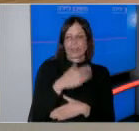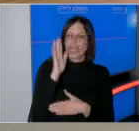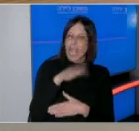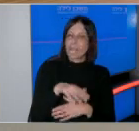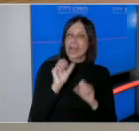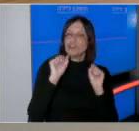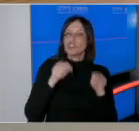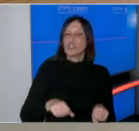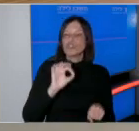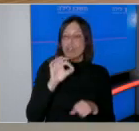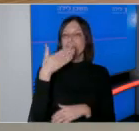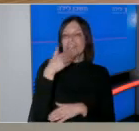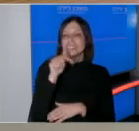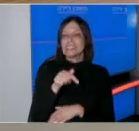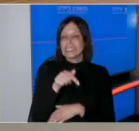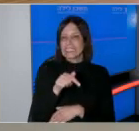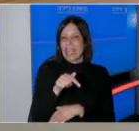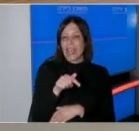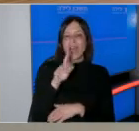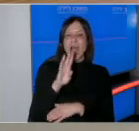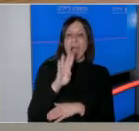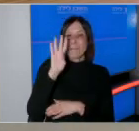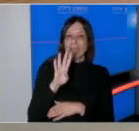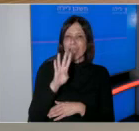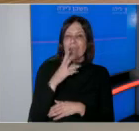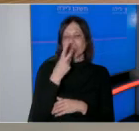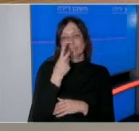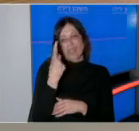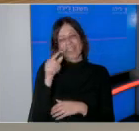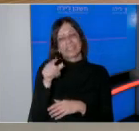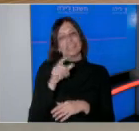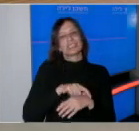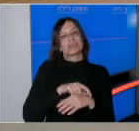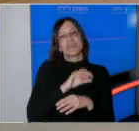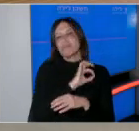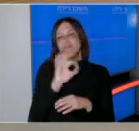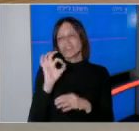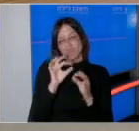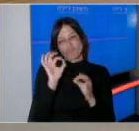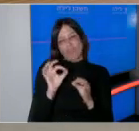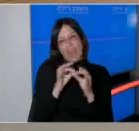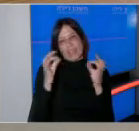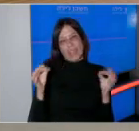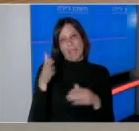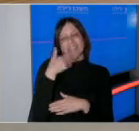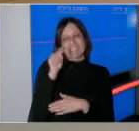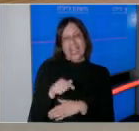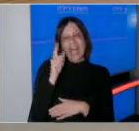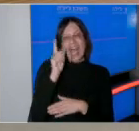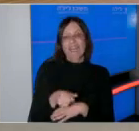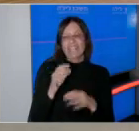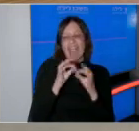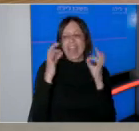של מדינת ישראל, אפריל 2021, זהו זמן מצוין להתחיל עם זה. מדינת ישראל חייבת